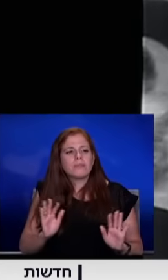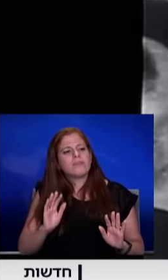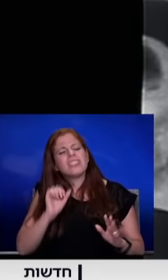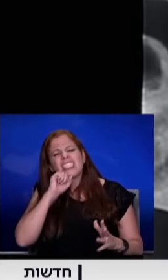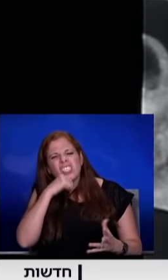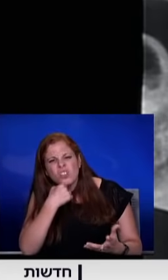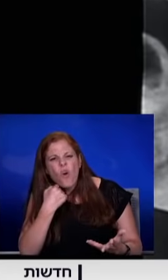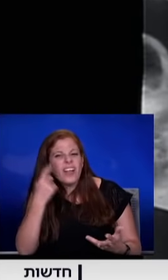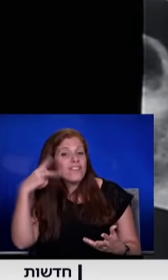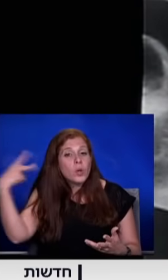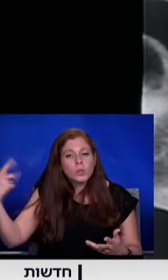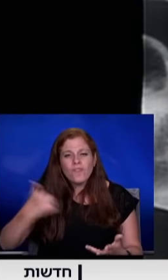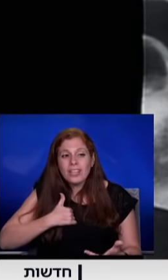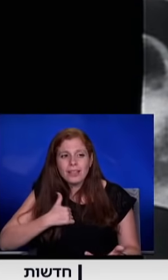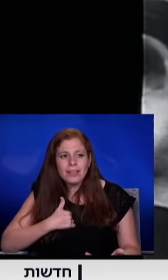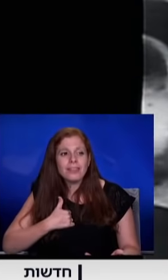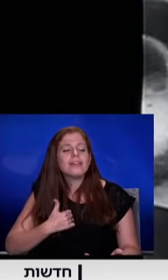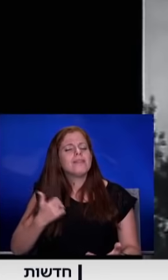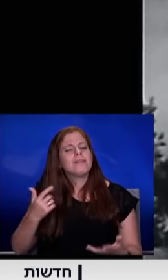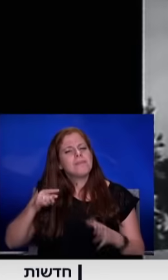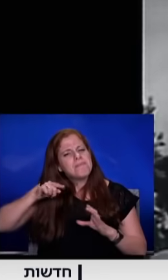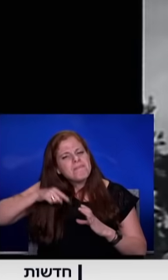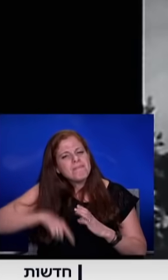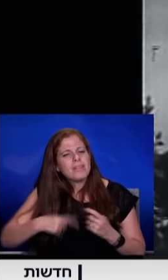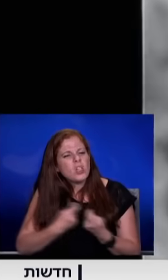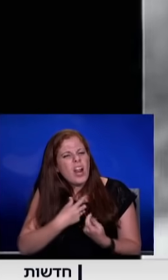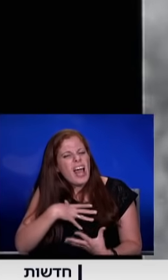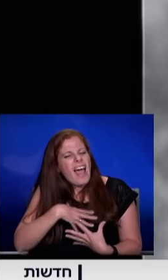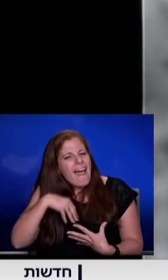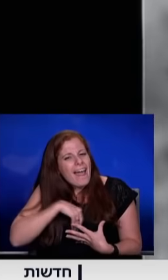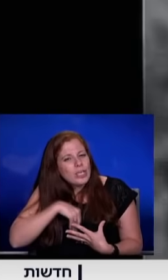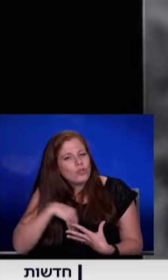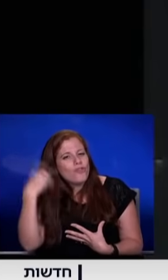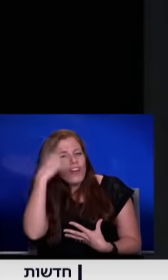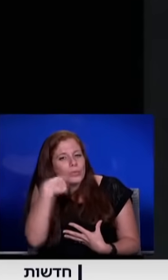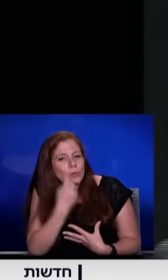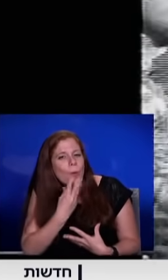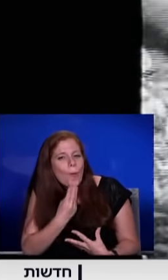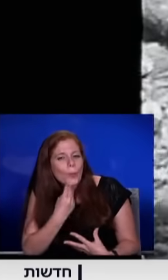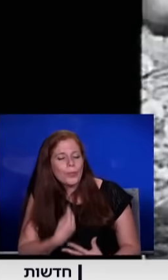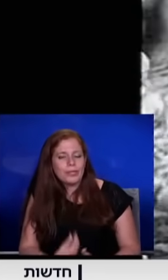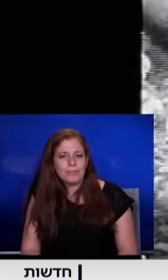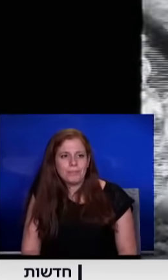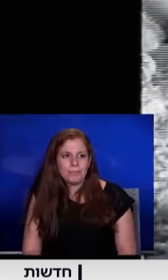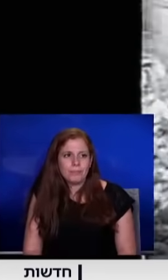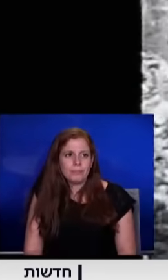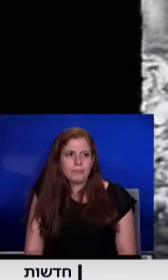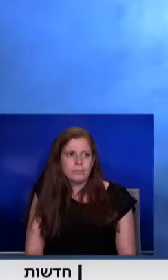דתית, והיא גם אישית. היא יורדת אל מעמקי הרגש והזהות של כל יהודי כמעט.